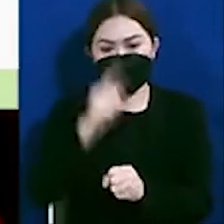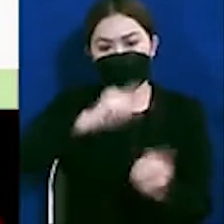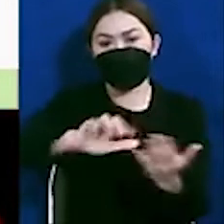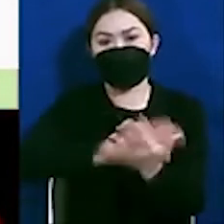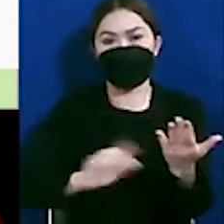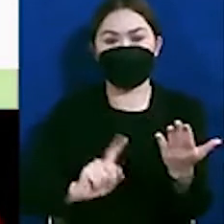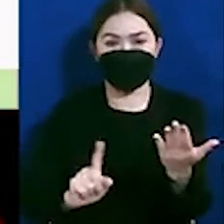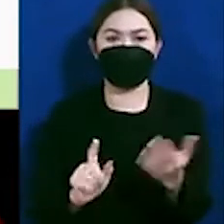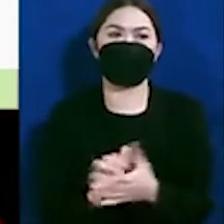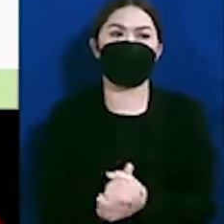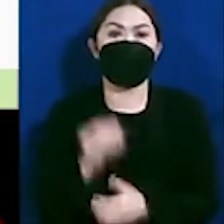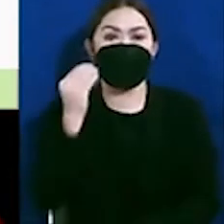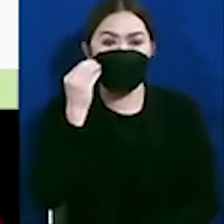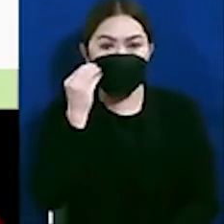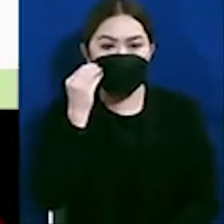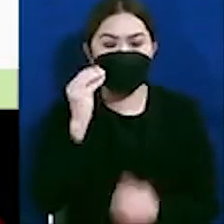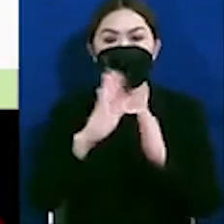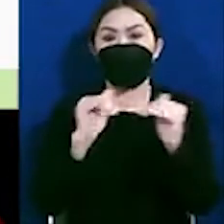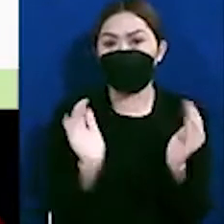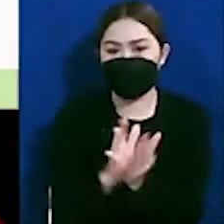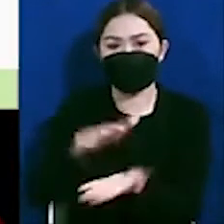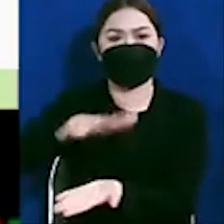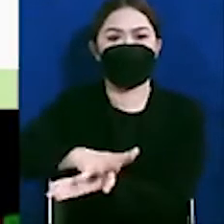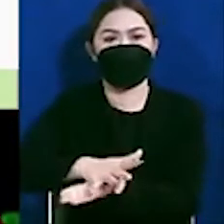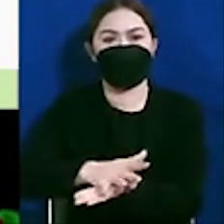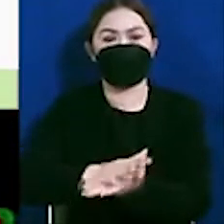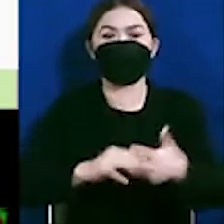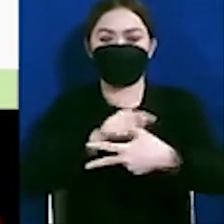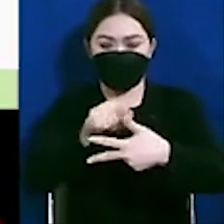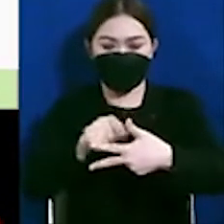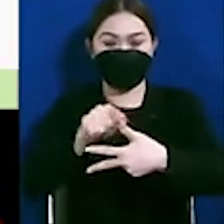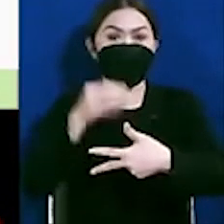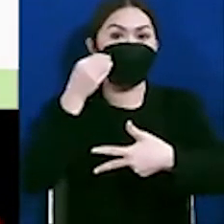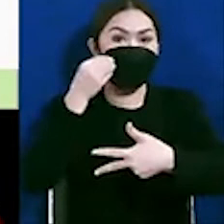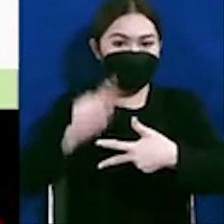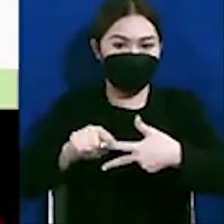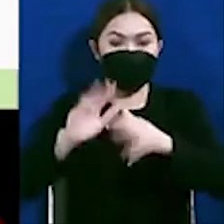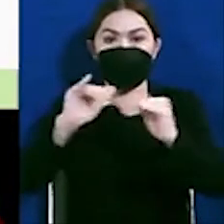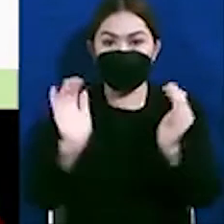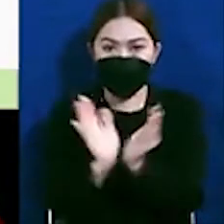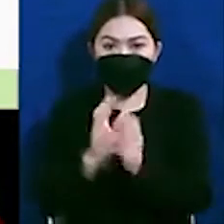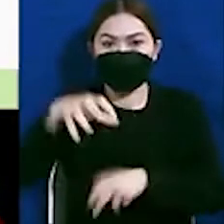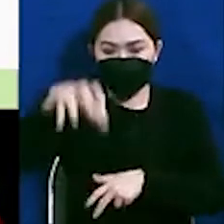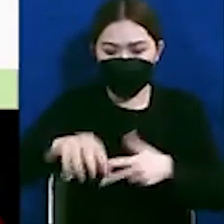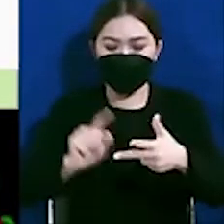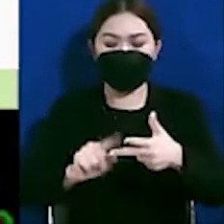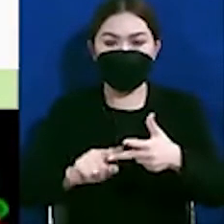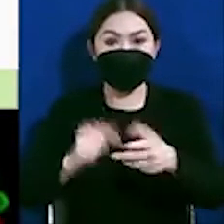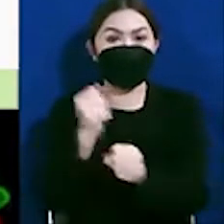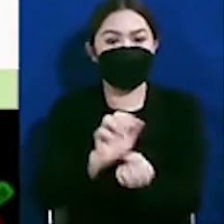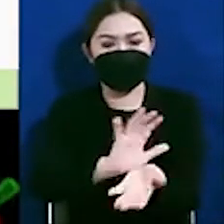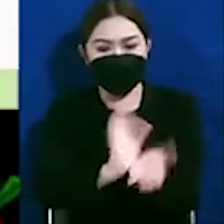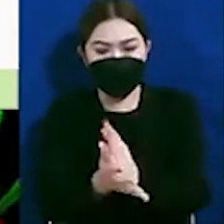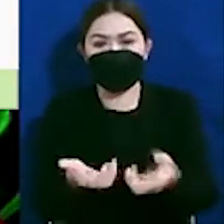ครับคือบ่หมู่บ้านวัดโรงเรียนนะครับบ้านก็คือเป็นโฮมวัดหรือโรงเรียนเนี่ยเอาไปทำเป็น